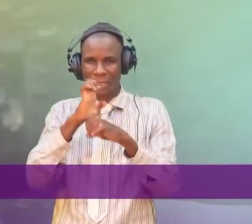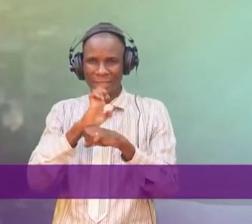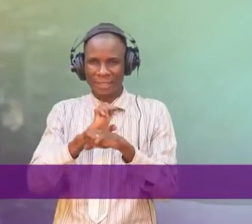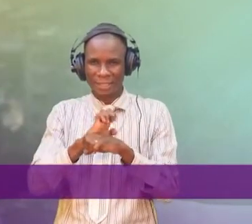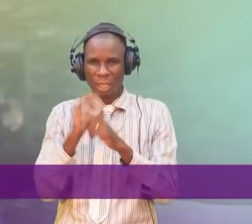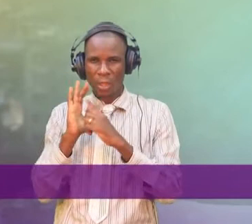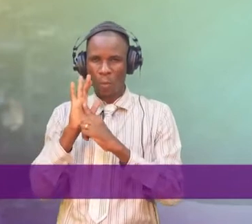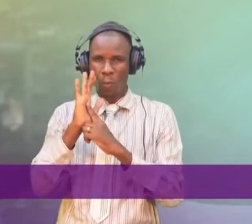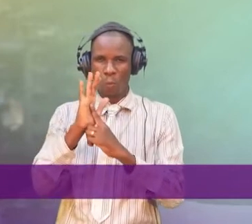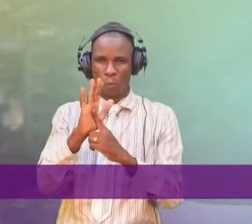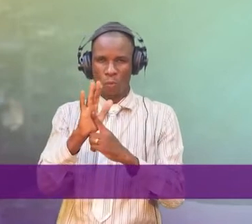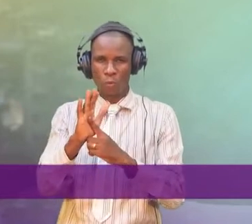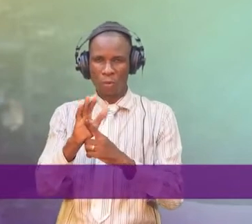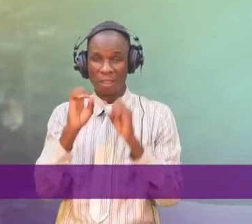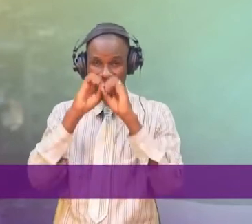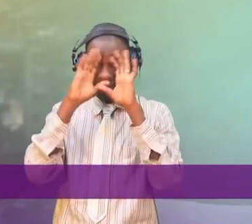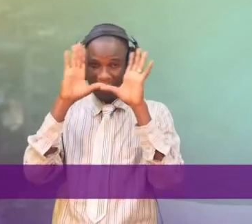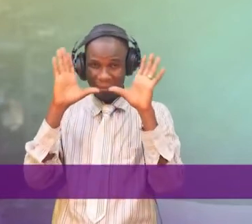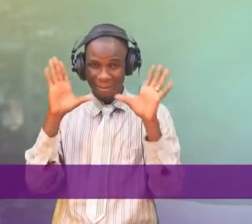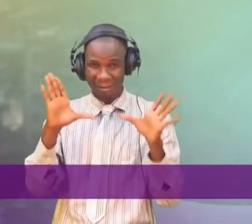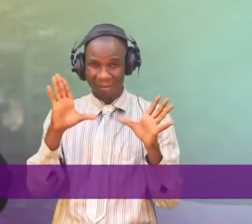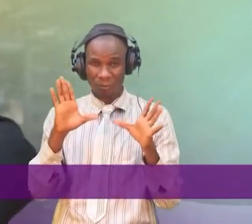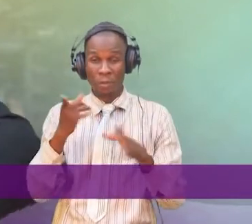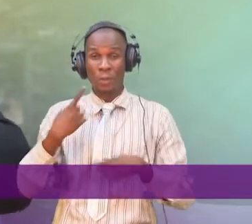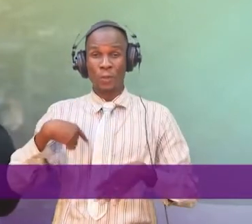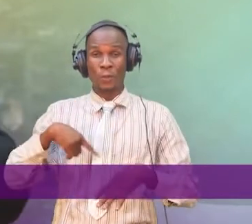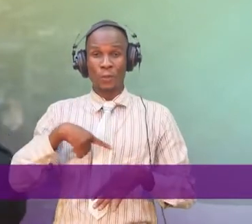Tozali kokanisa uta Adamu na Ewa basumukaki.